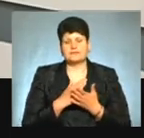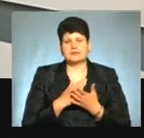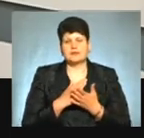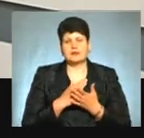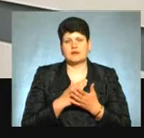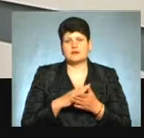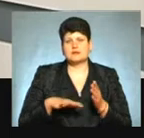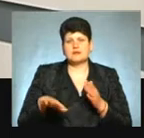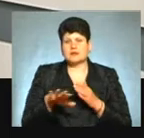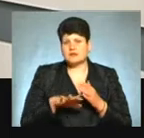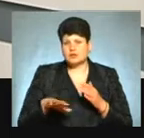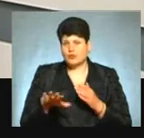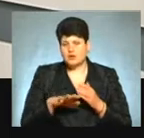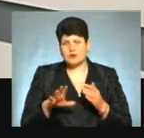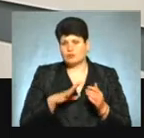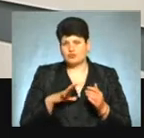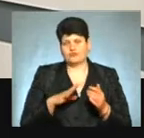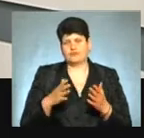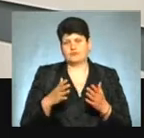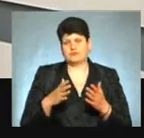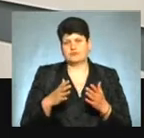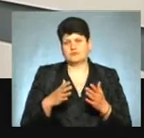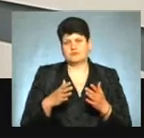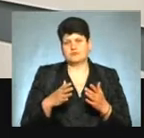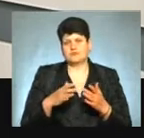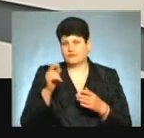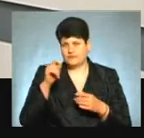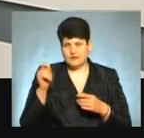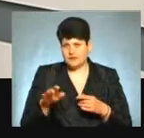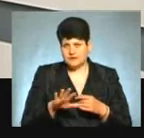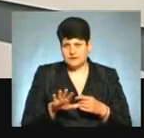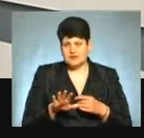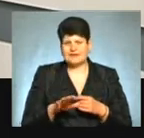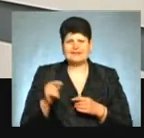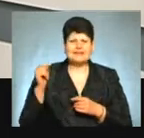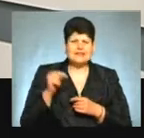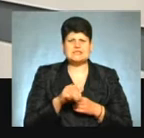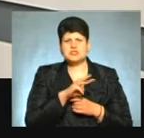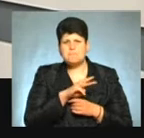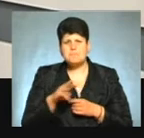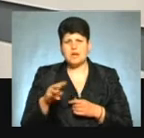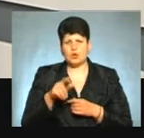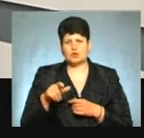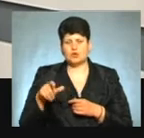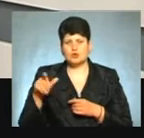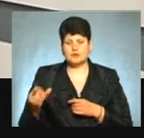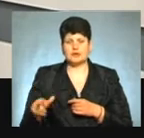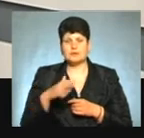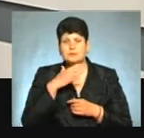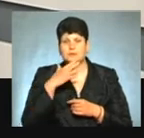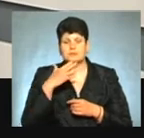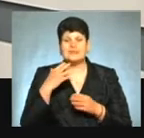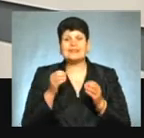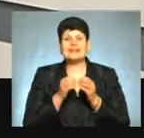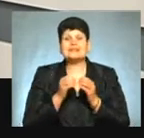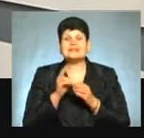театром бойових дій була не тільки Європа, не тільки Атлантика, була ціла планета Земля. Відповідно, тисячі і мільйони людей, а власне десятки мільйонів,